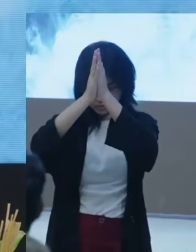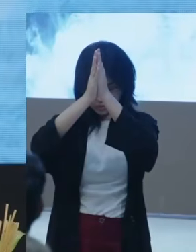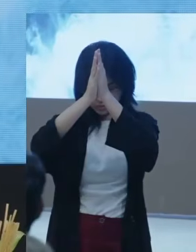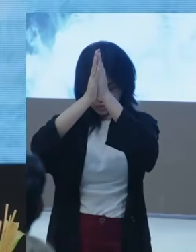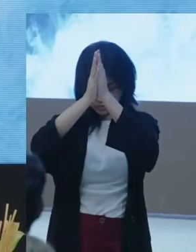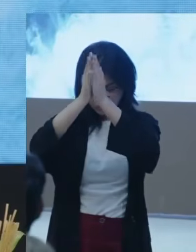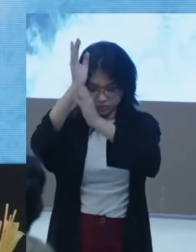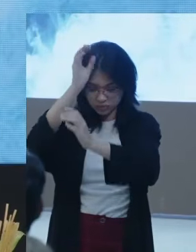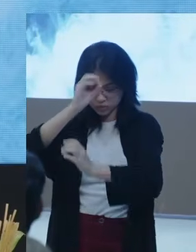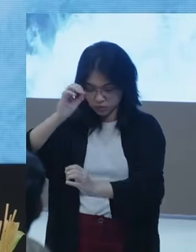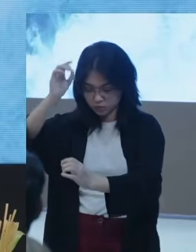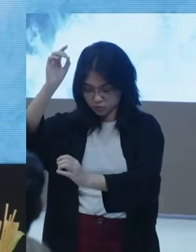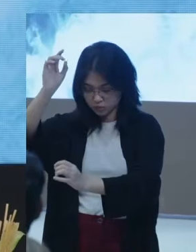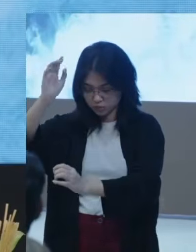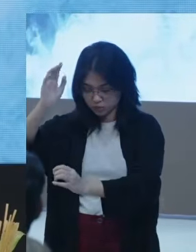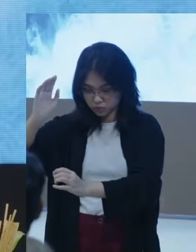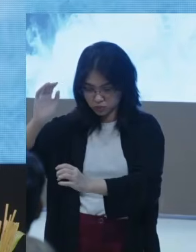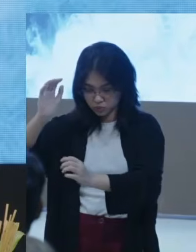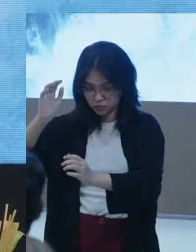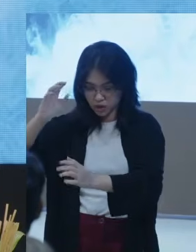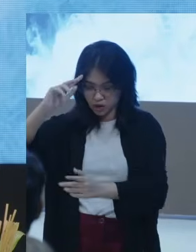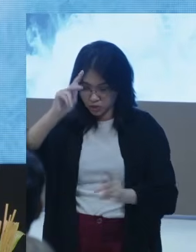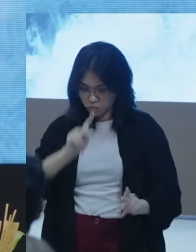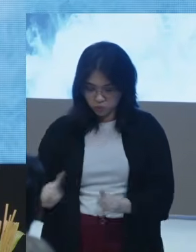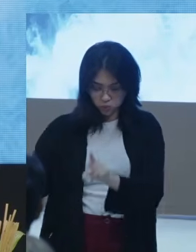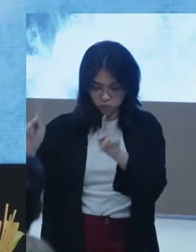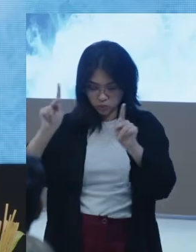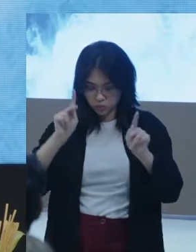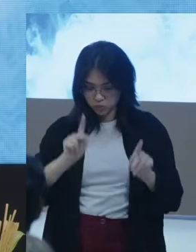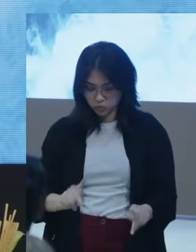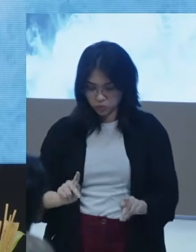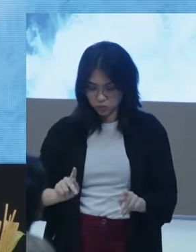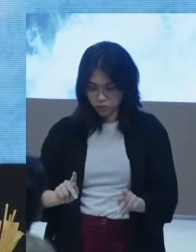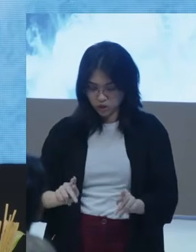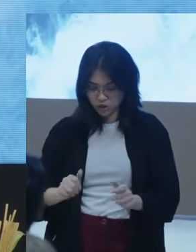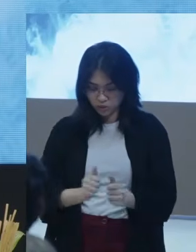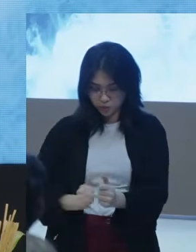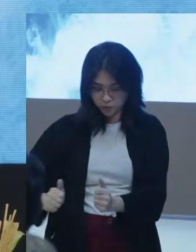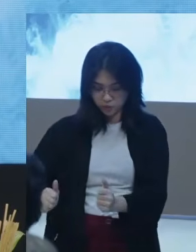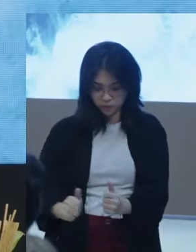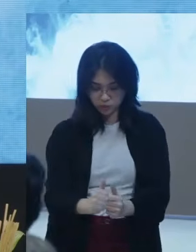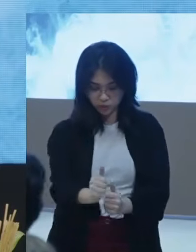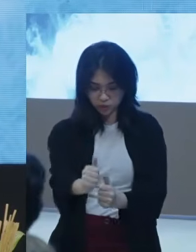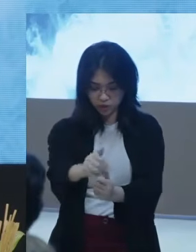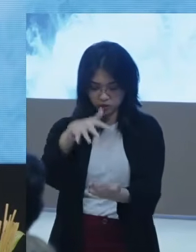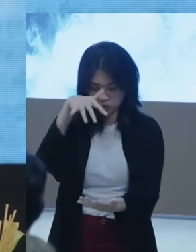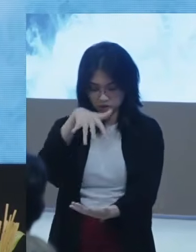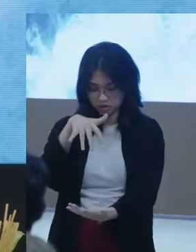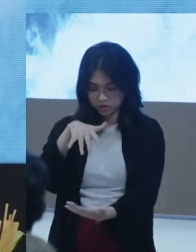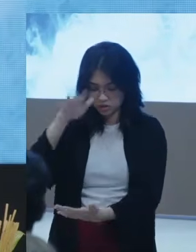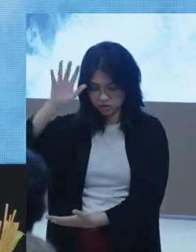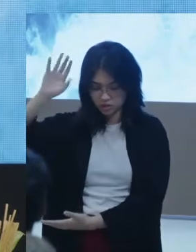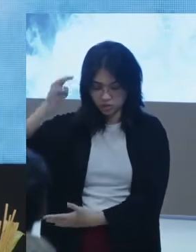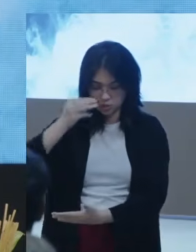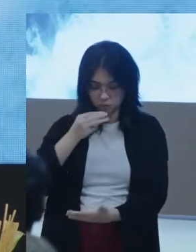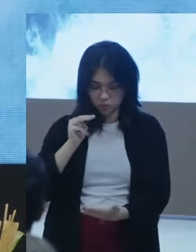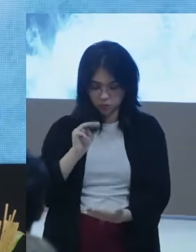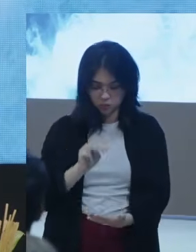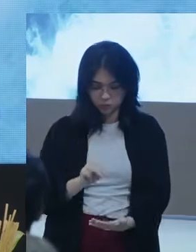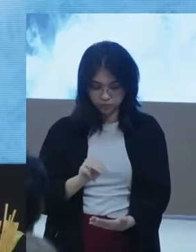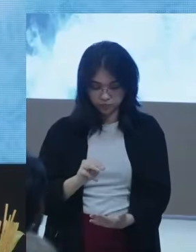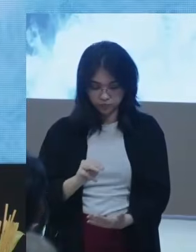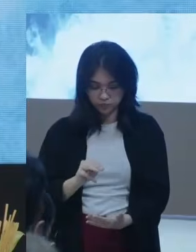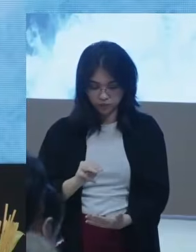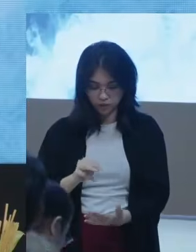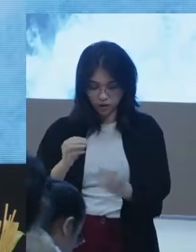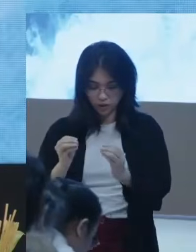O Diyos na makapangyarihan sa lahat, kayo po ang manguna sa aming pag-aaral ng iyong salita ngayong hapong ito. At higit sa lahat,